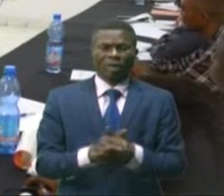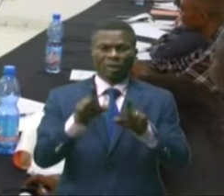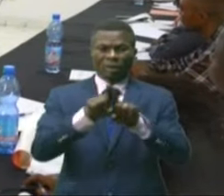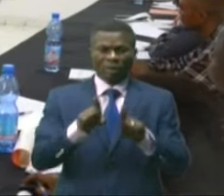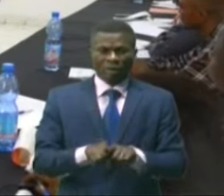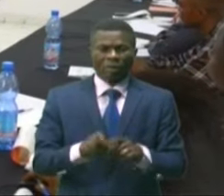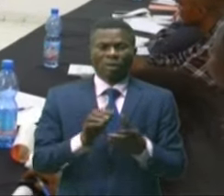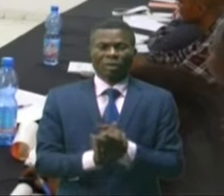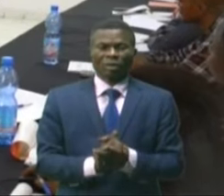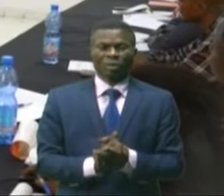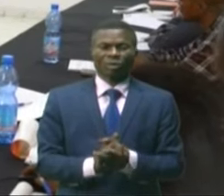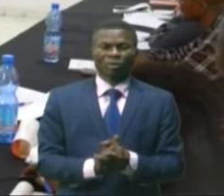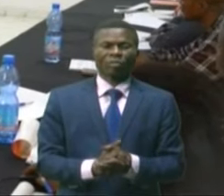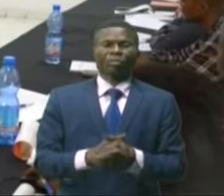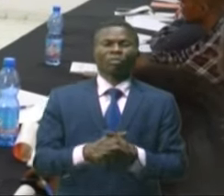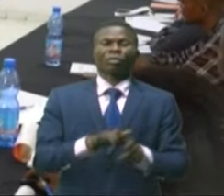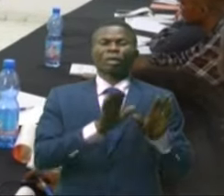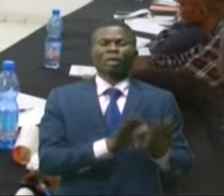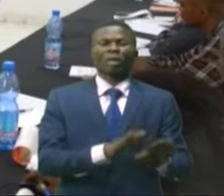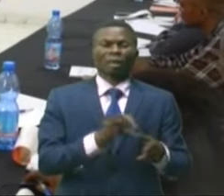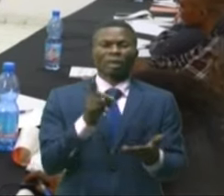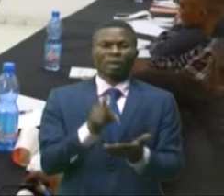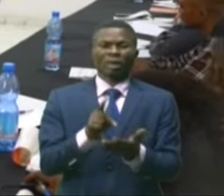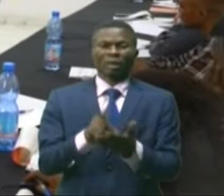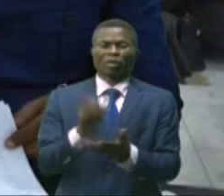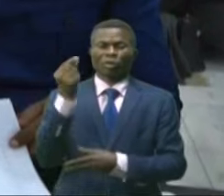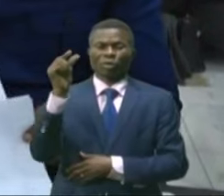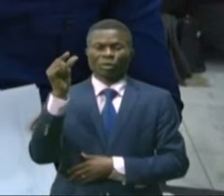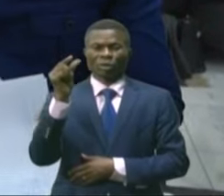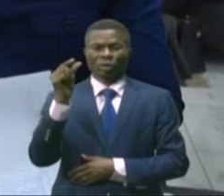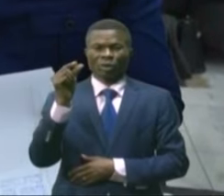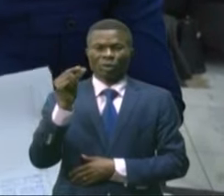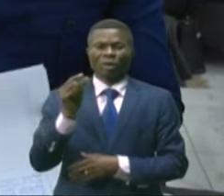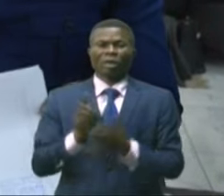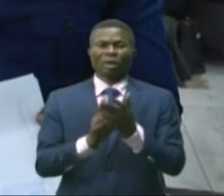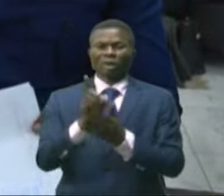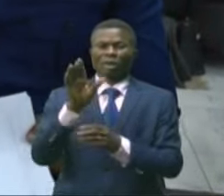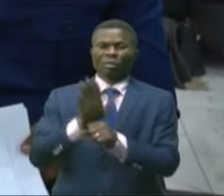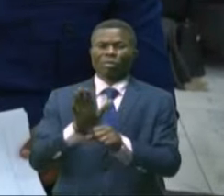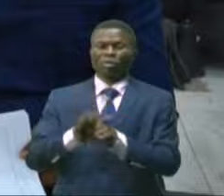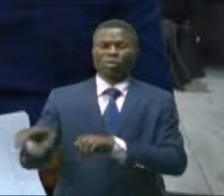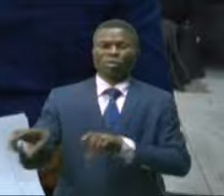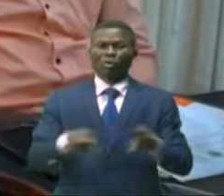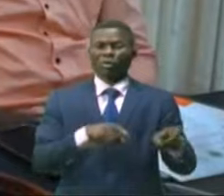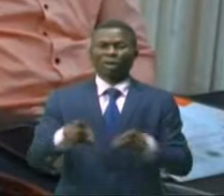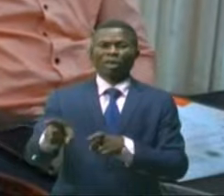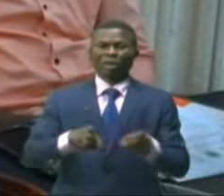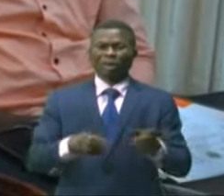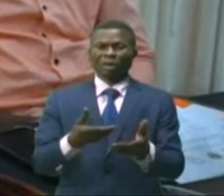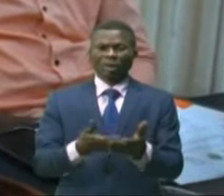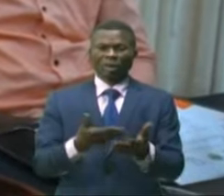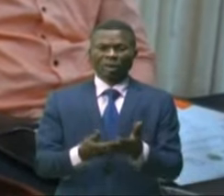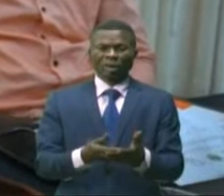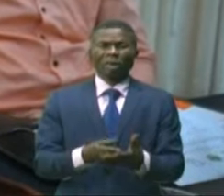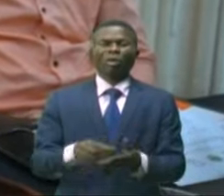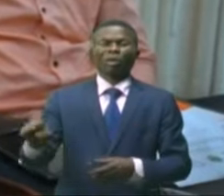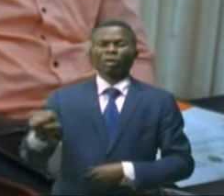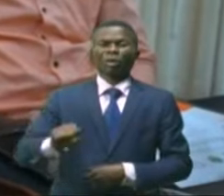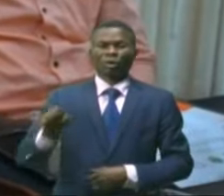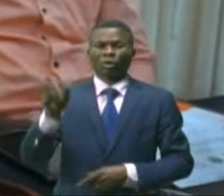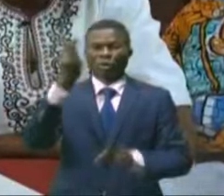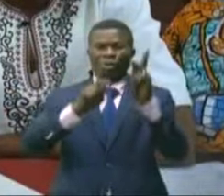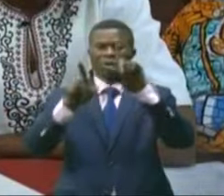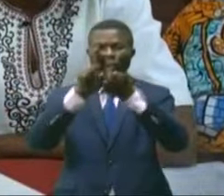SENASEM, des l'INERA, détenteurs des semences, souches et des différents acteurs sémenciers, tant du secteur